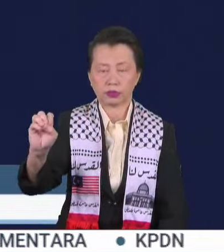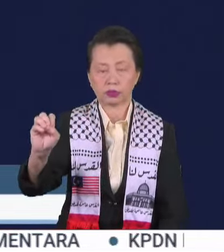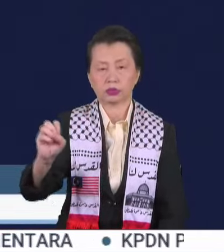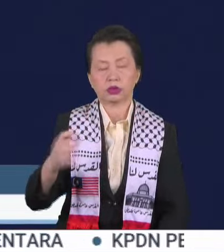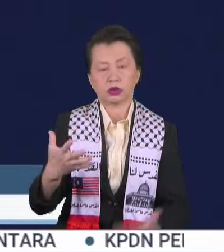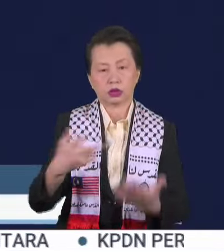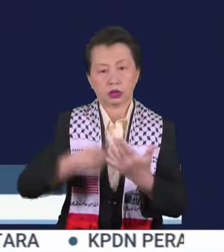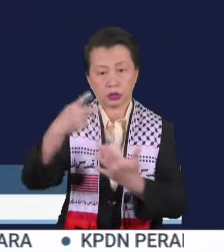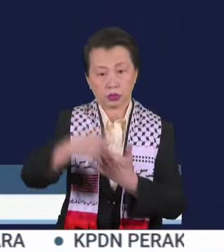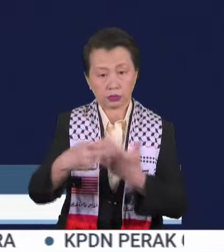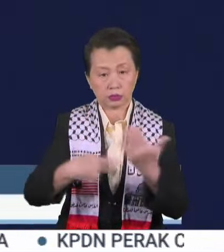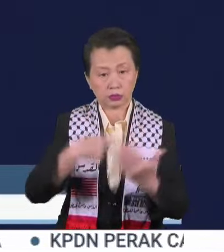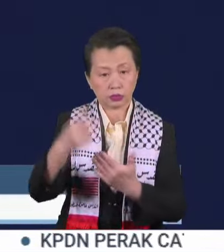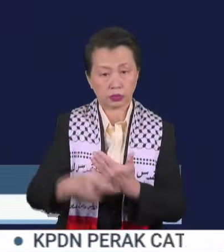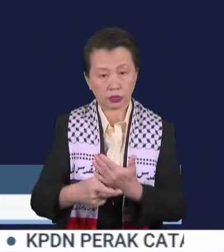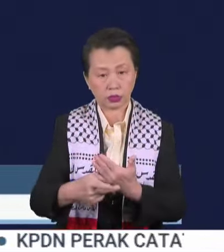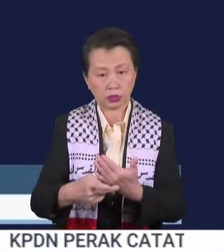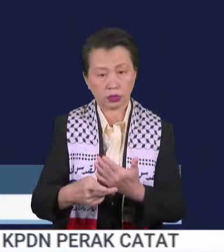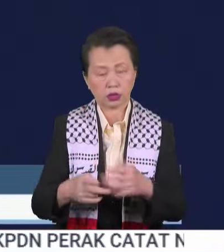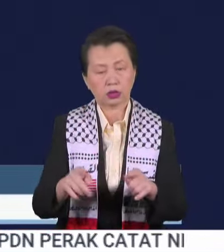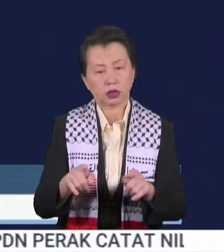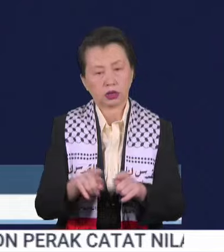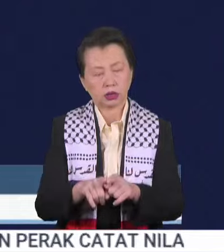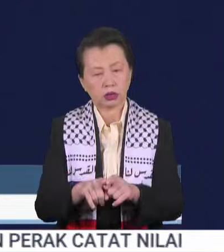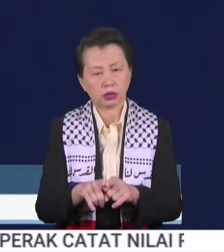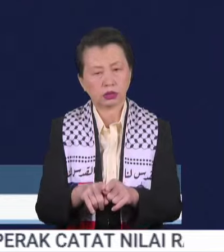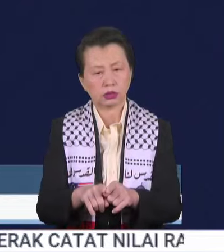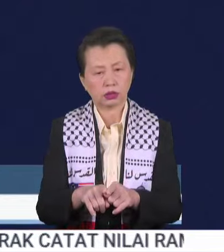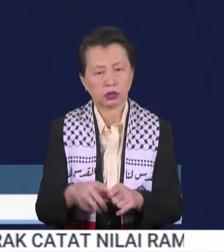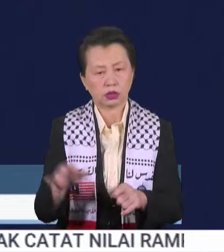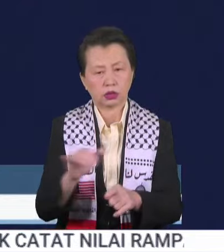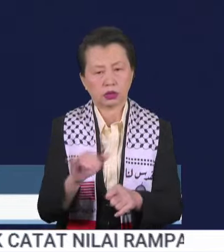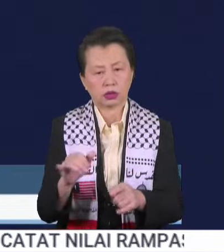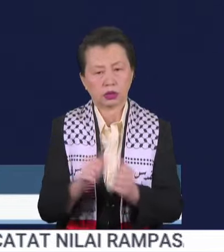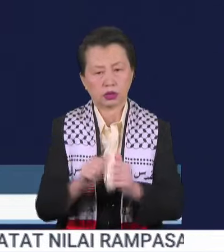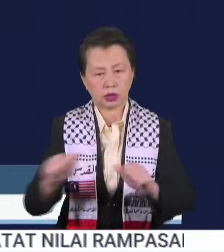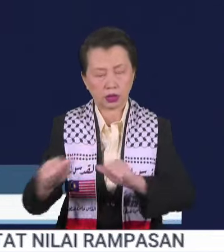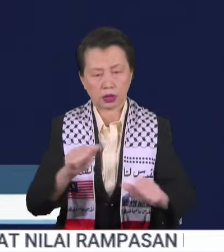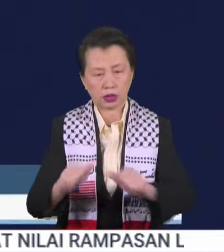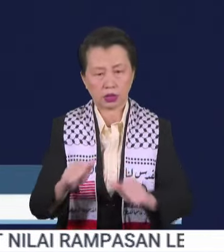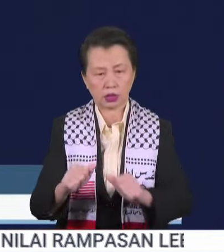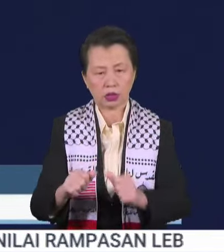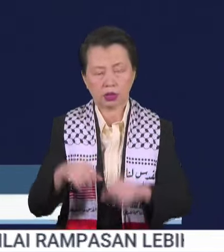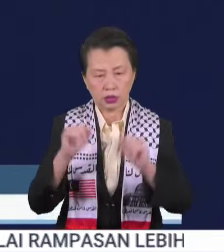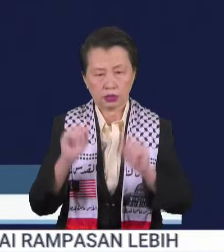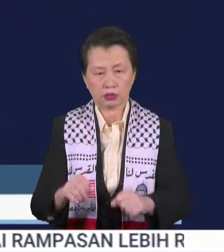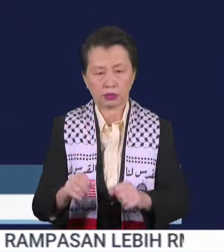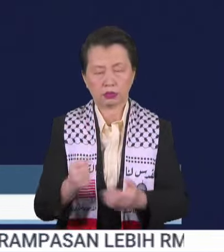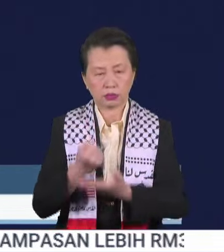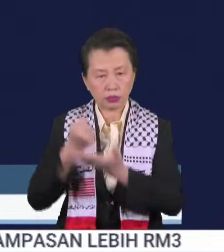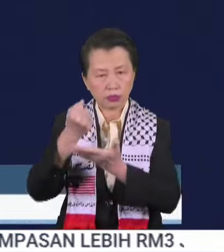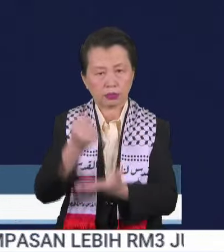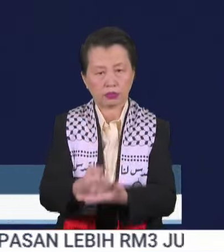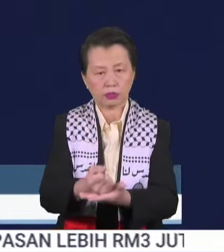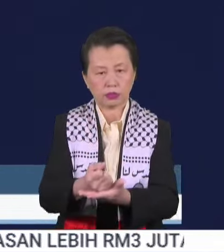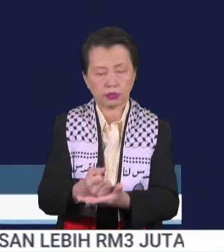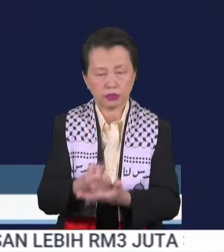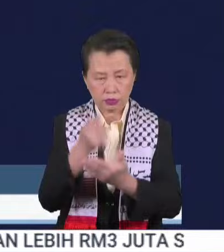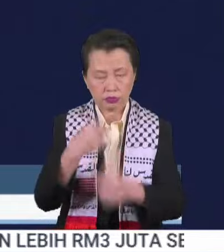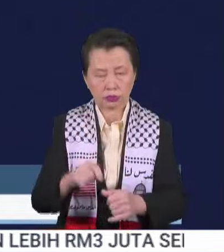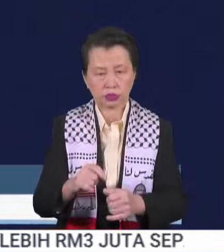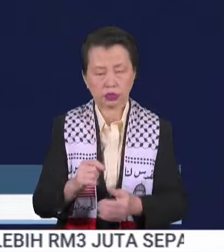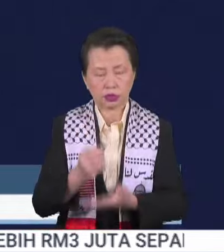Program-program pendidikan awam, kempen-kempen kesedaran dan aktiviti komuniti boleh membantu